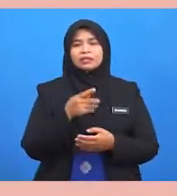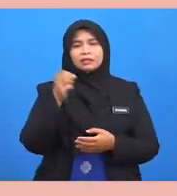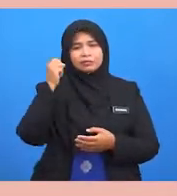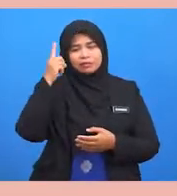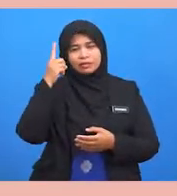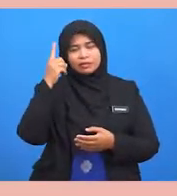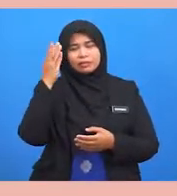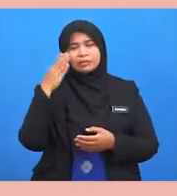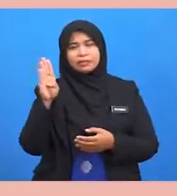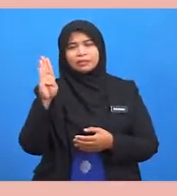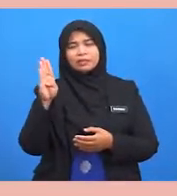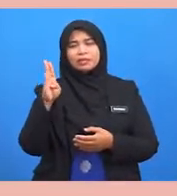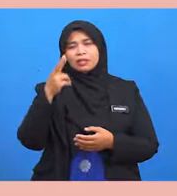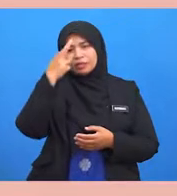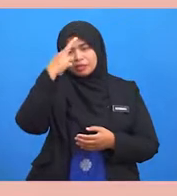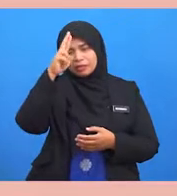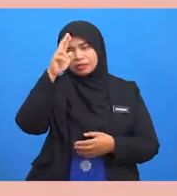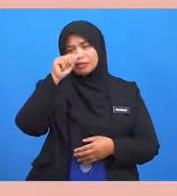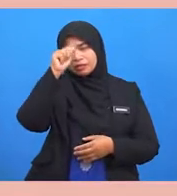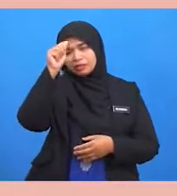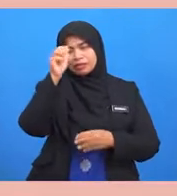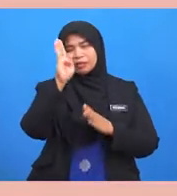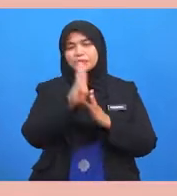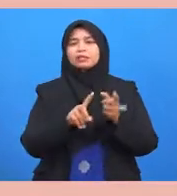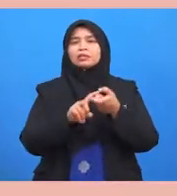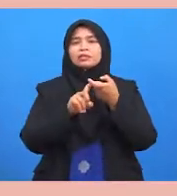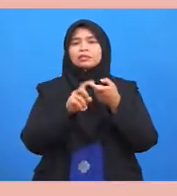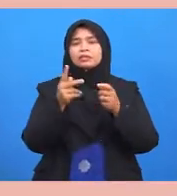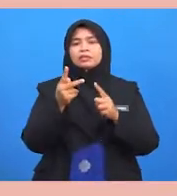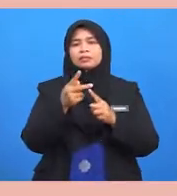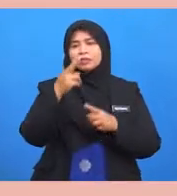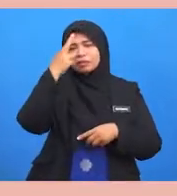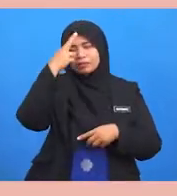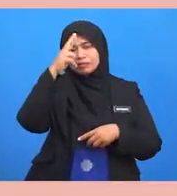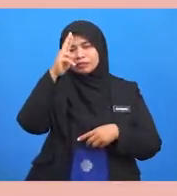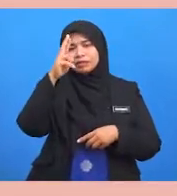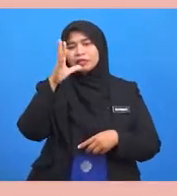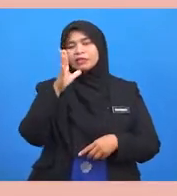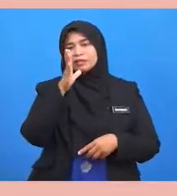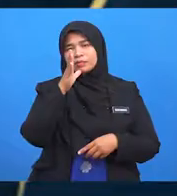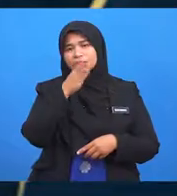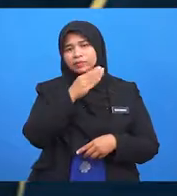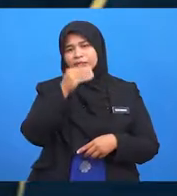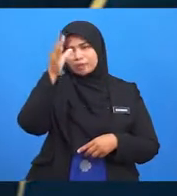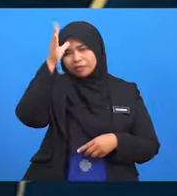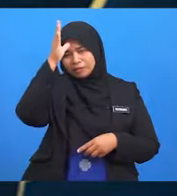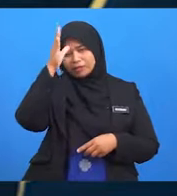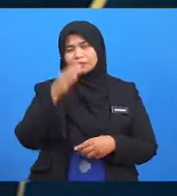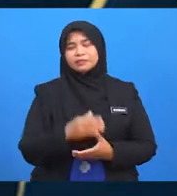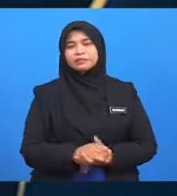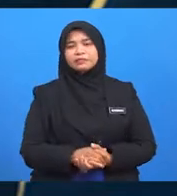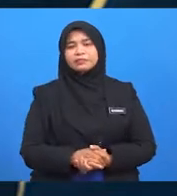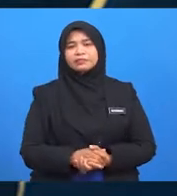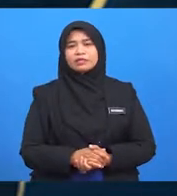faham bahawa redha Allah bergantung kepada redha ibu bapa contohnya. Keduanya